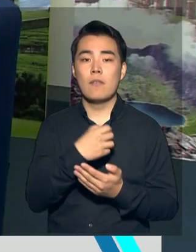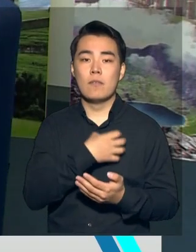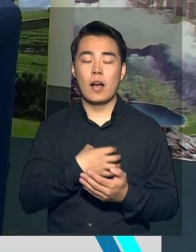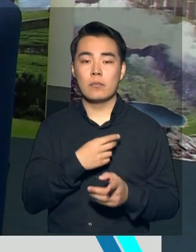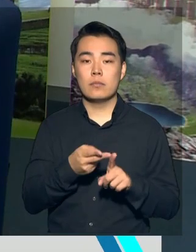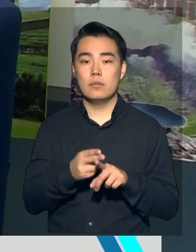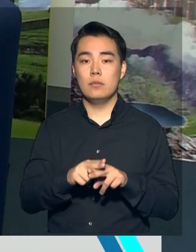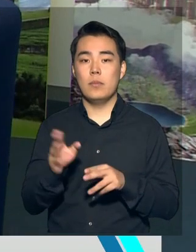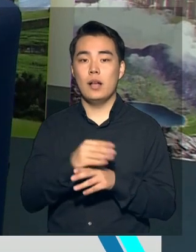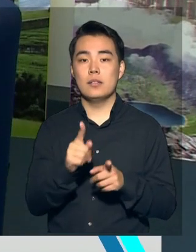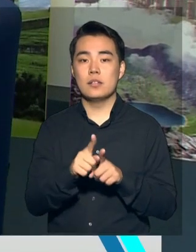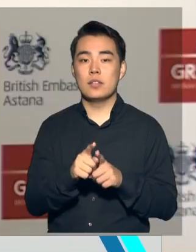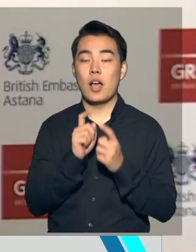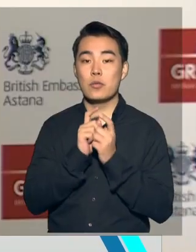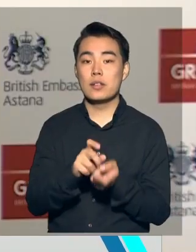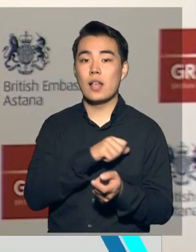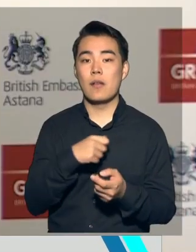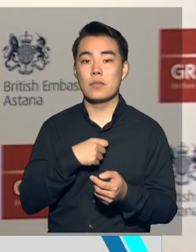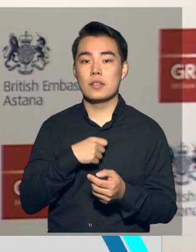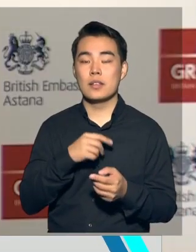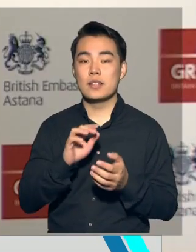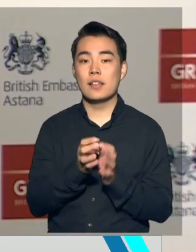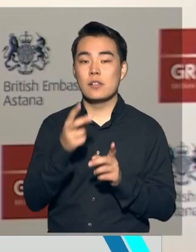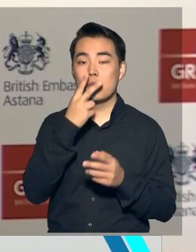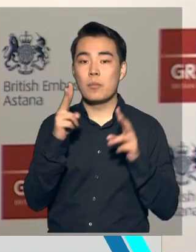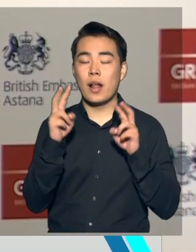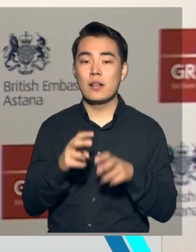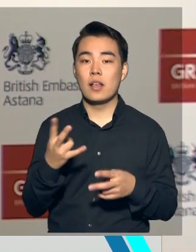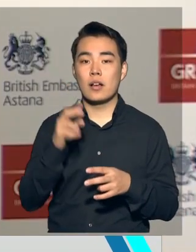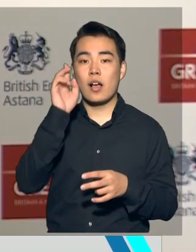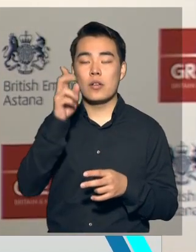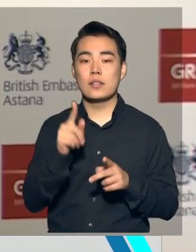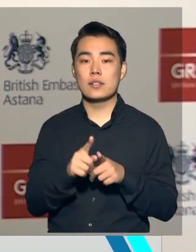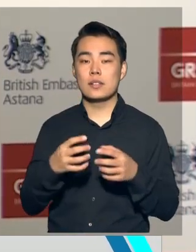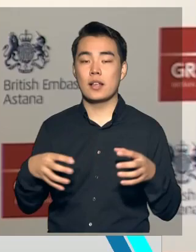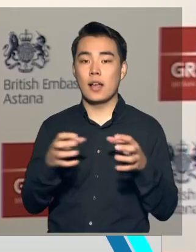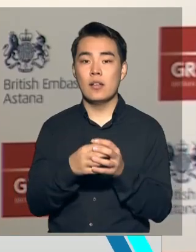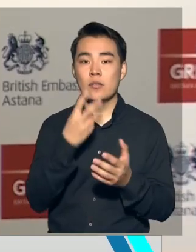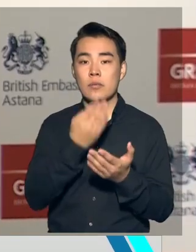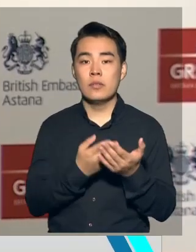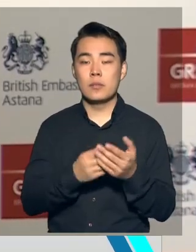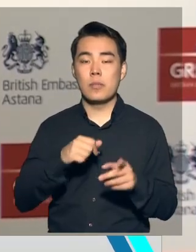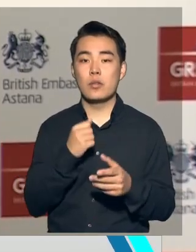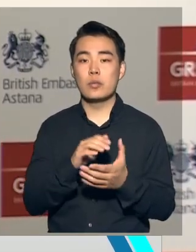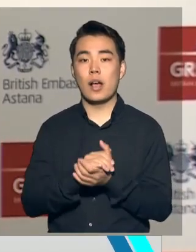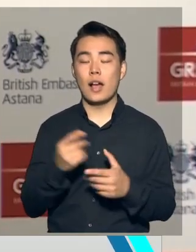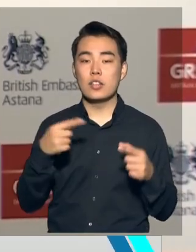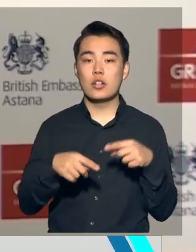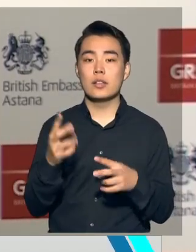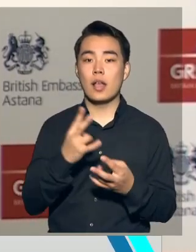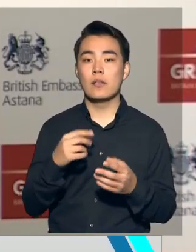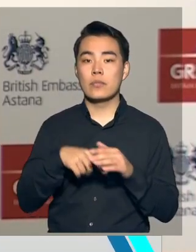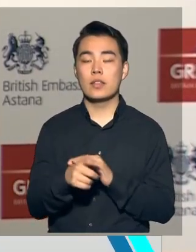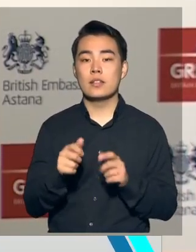важный Аспект противодействия таким преступлениям взаимное тесная работа частного и государственного секторов нужно выстраивать партнерские взаимоотношения